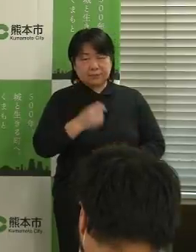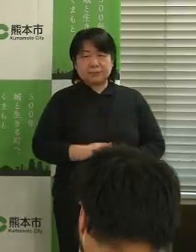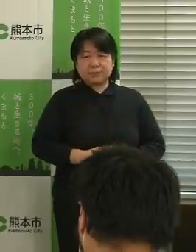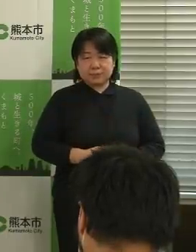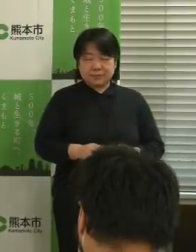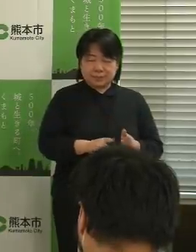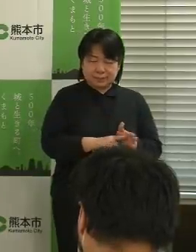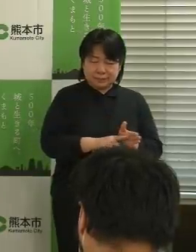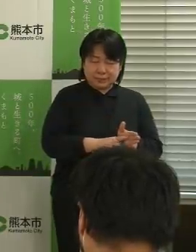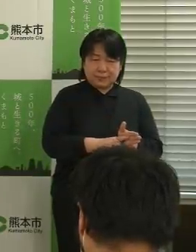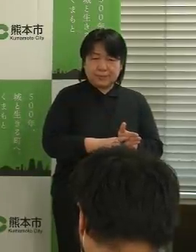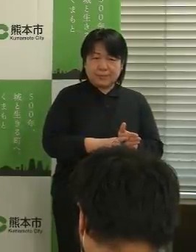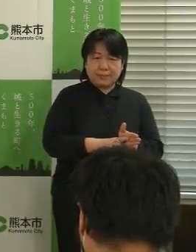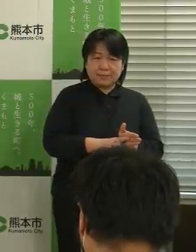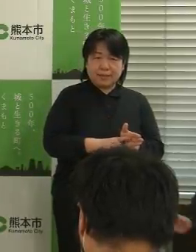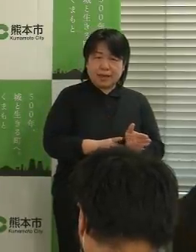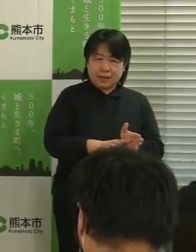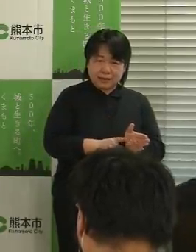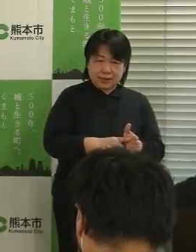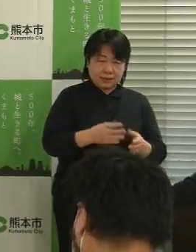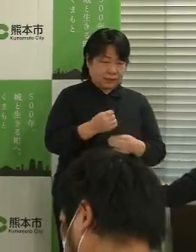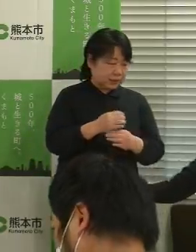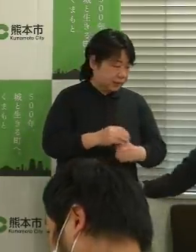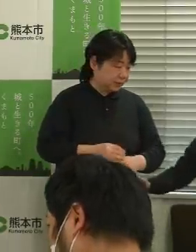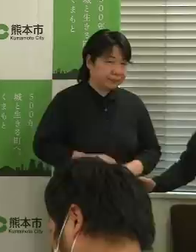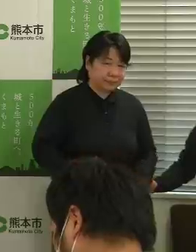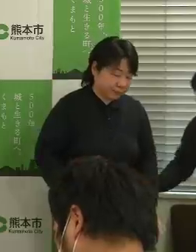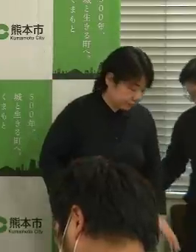申し上げておきたいというふうに思います。